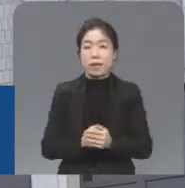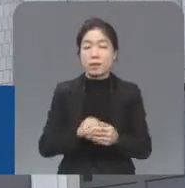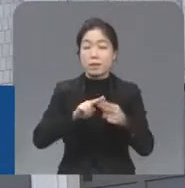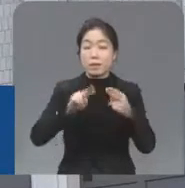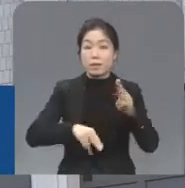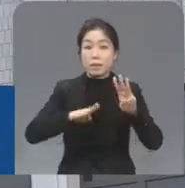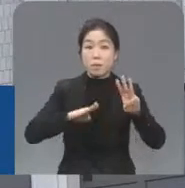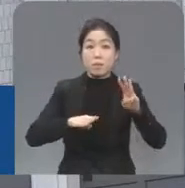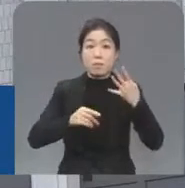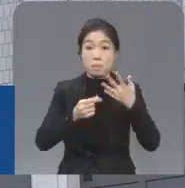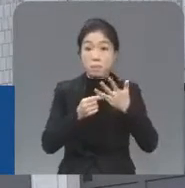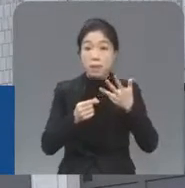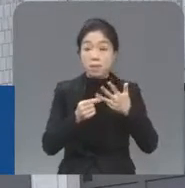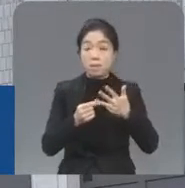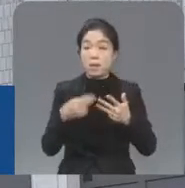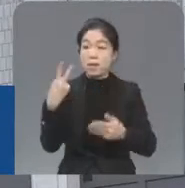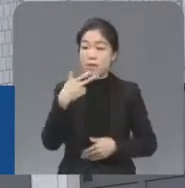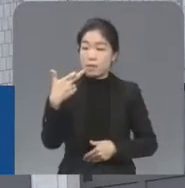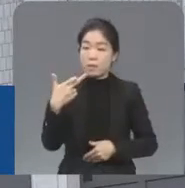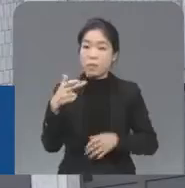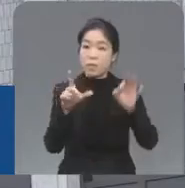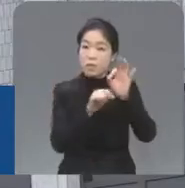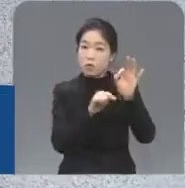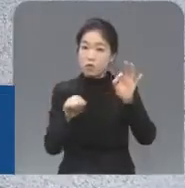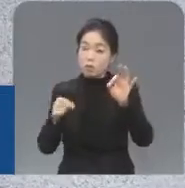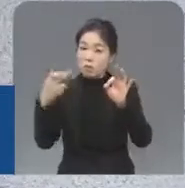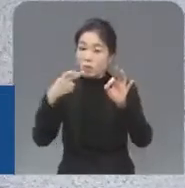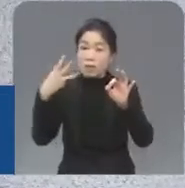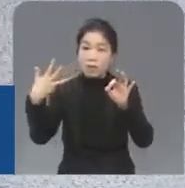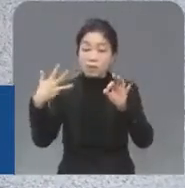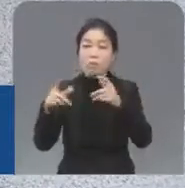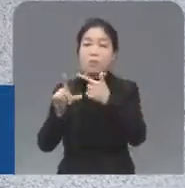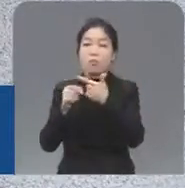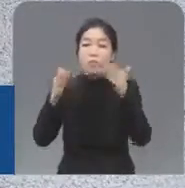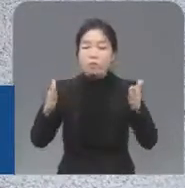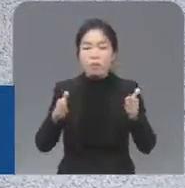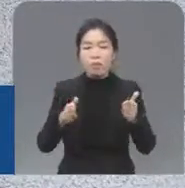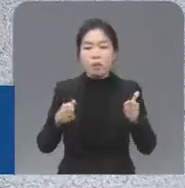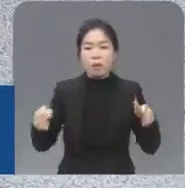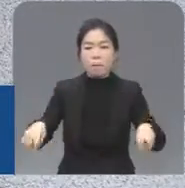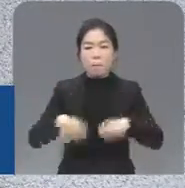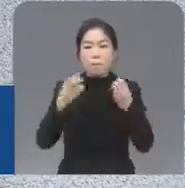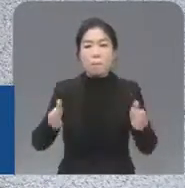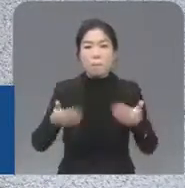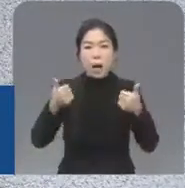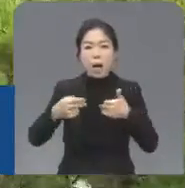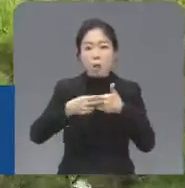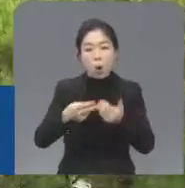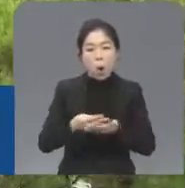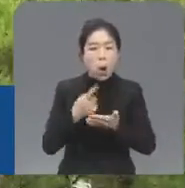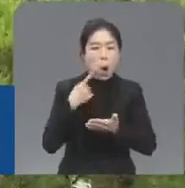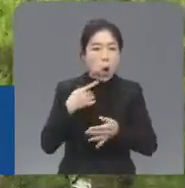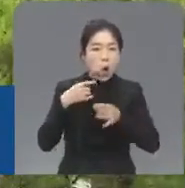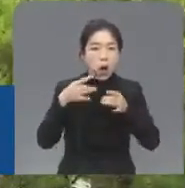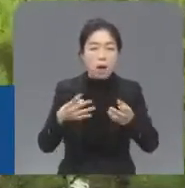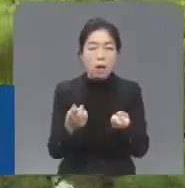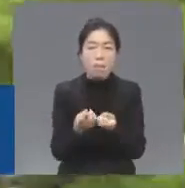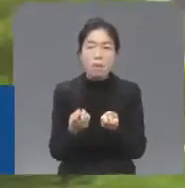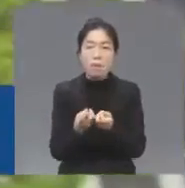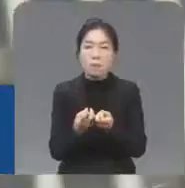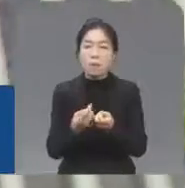형사 8단독은 2017년 10월부터 다음해 6월까지 경미한 사고가 난 뒤 병원에 입원한 것처럼 속이는 등의